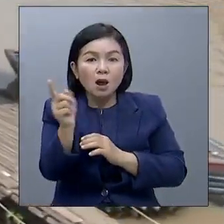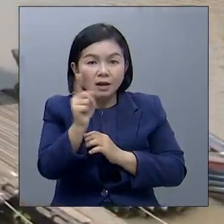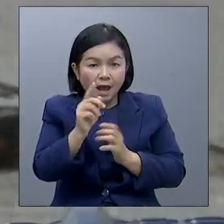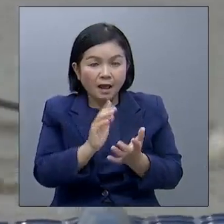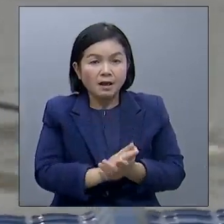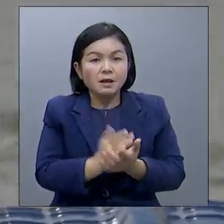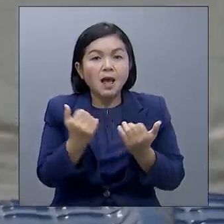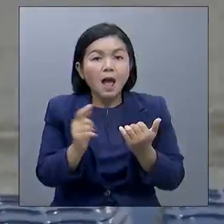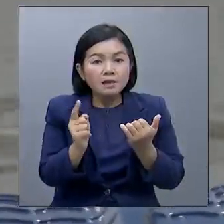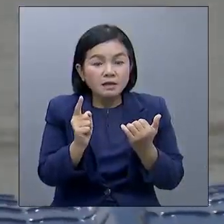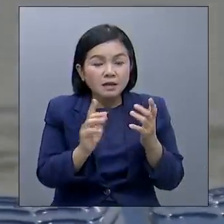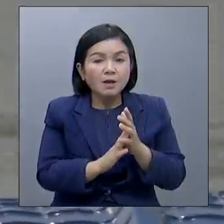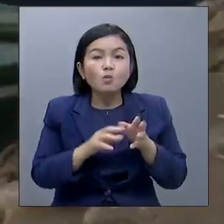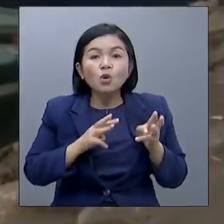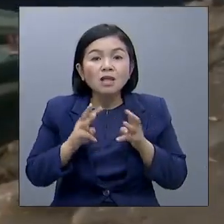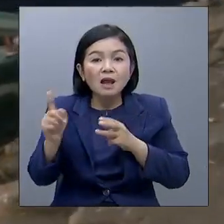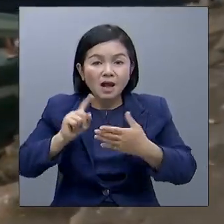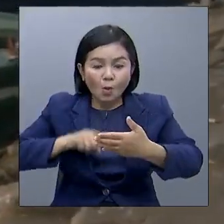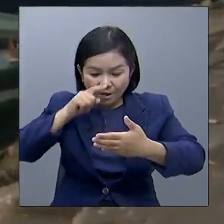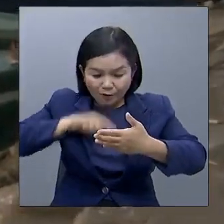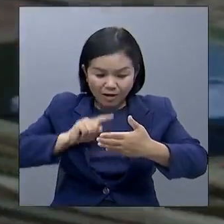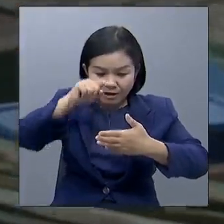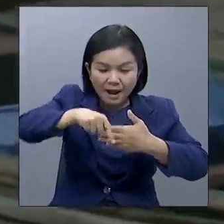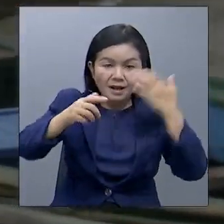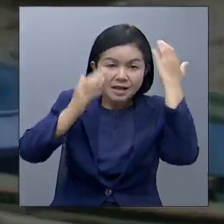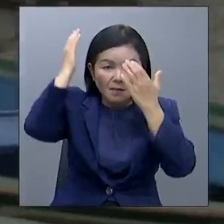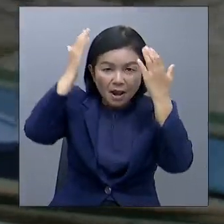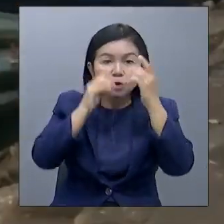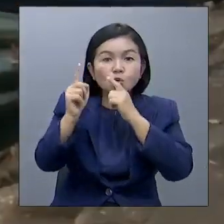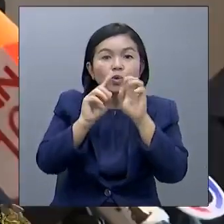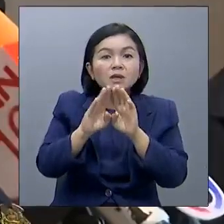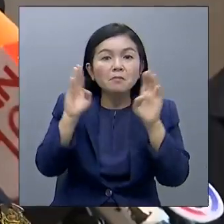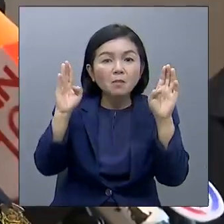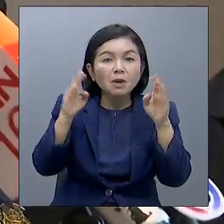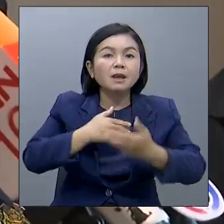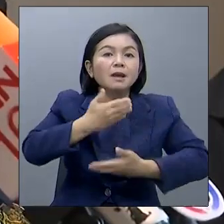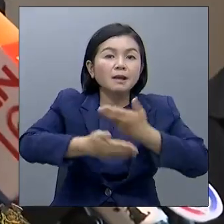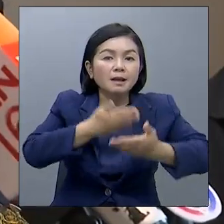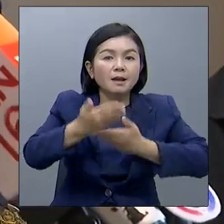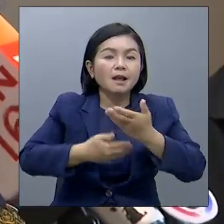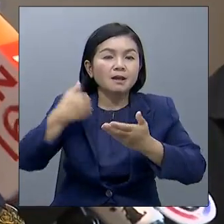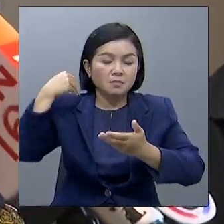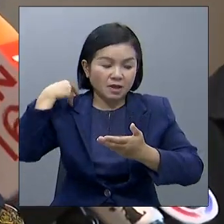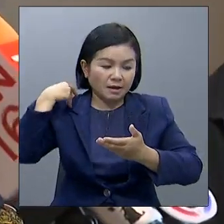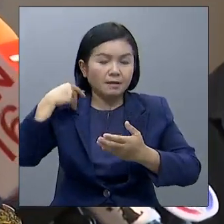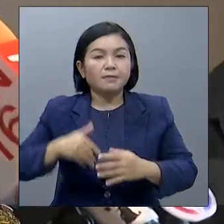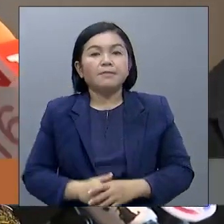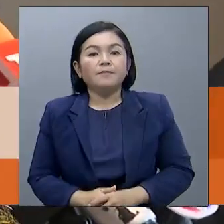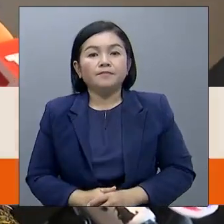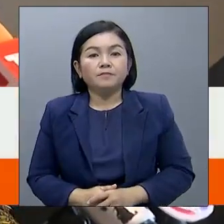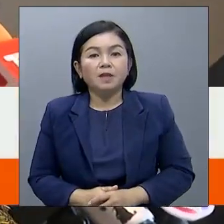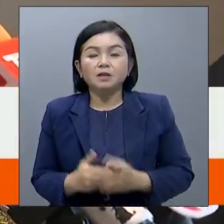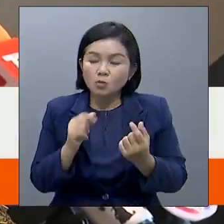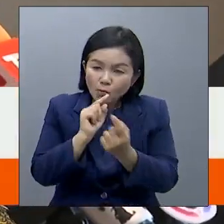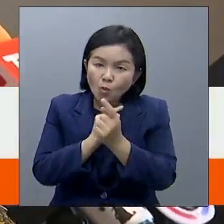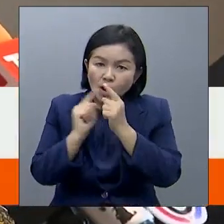ใหม่กับด่านดุกิตฮายูฮิตัมของมาเลเซียด้วยค ่ ะ ต่อเนื่องนะครับแล้วก็มีเรื่องของการค้าชาย